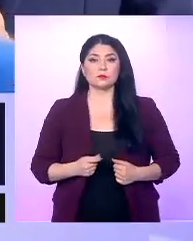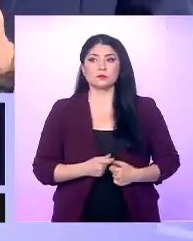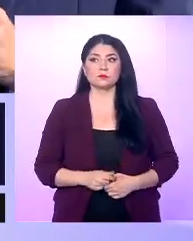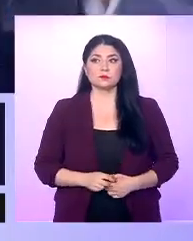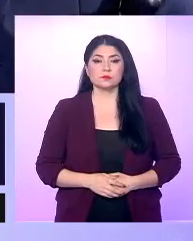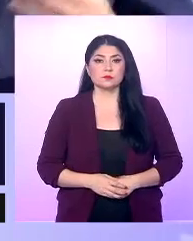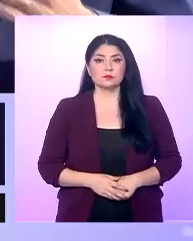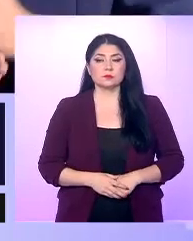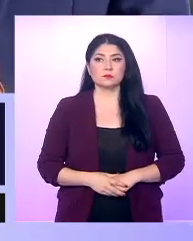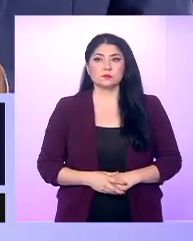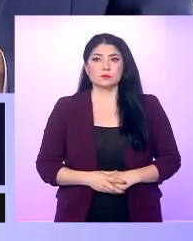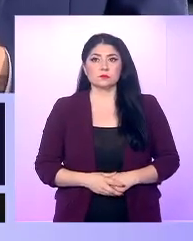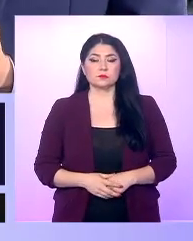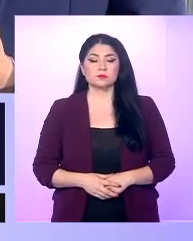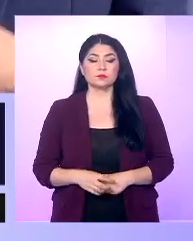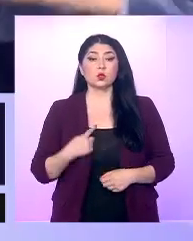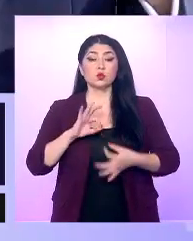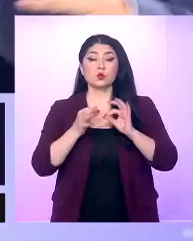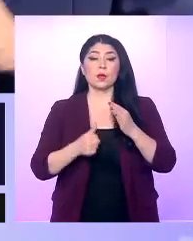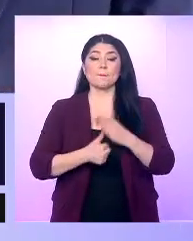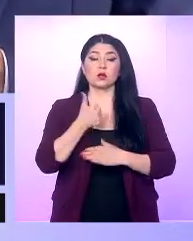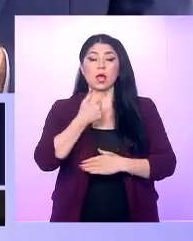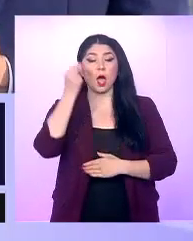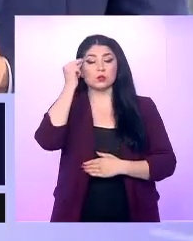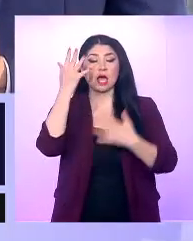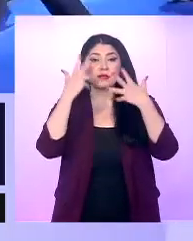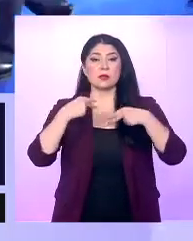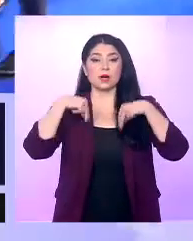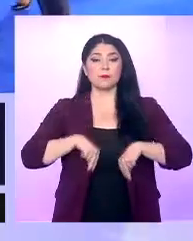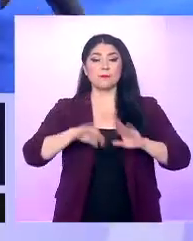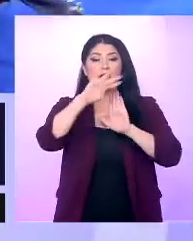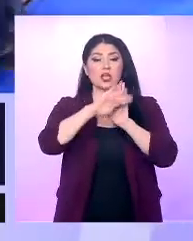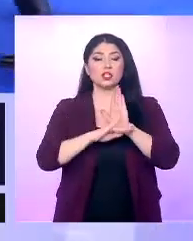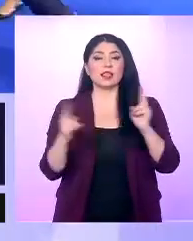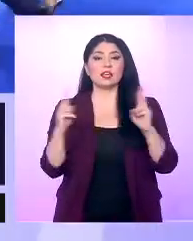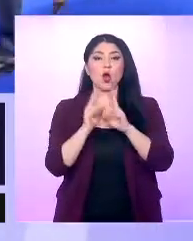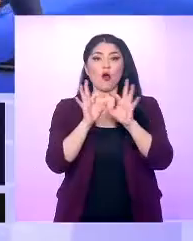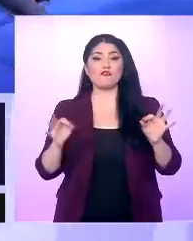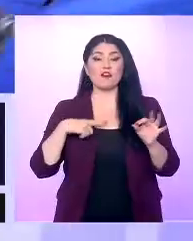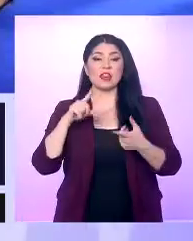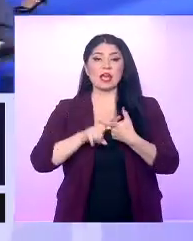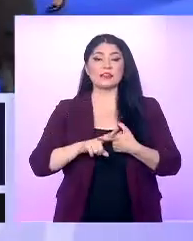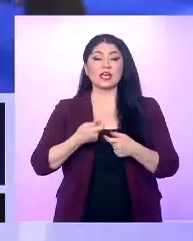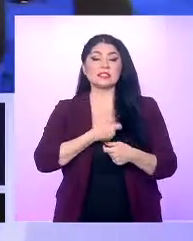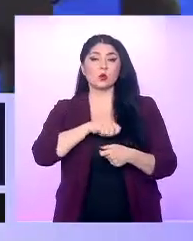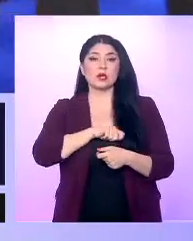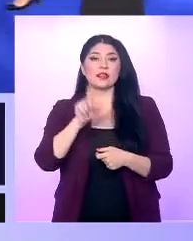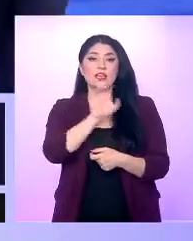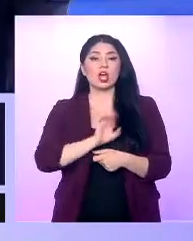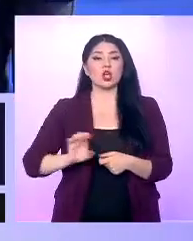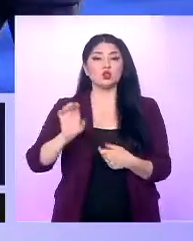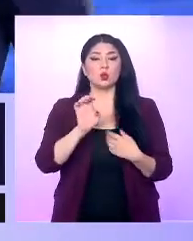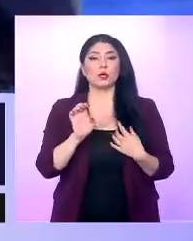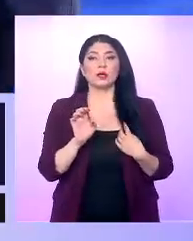subiect prioritar, anunță administrația prezidențială, pe agenda întâlnirii oficiale va viza evoluția situației de securitate din